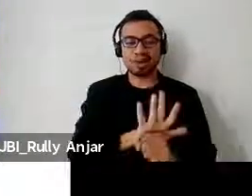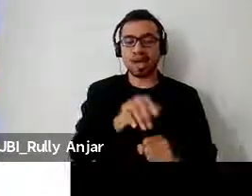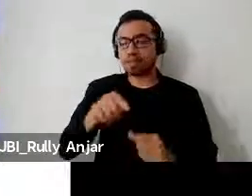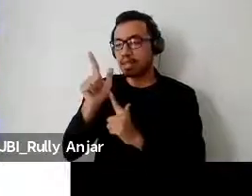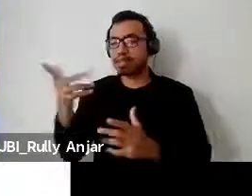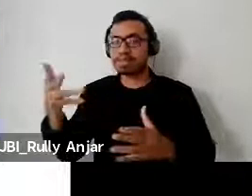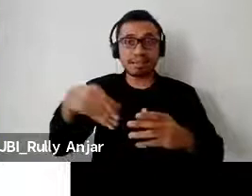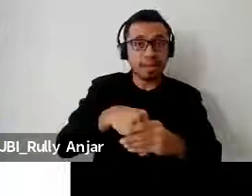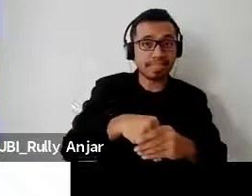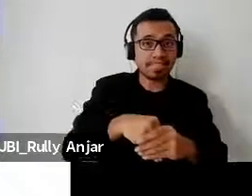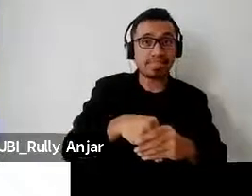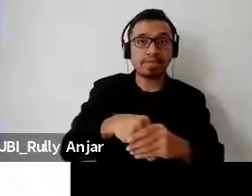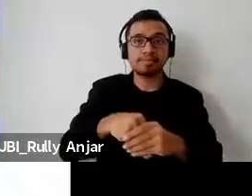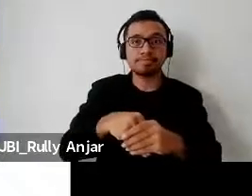itu